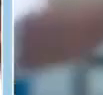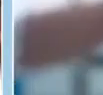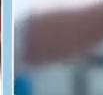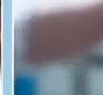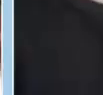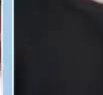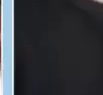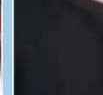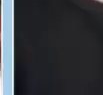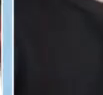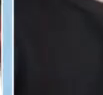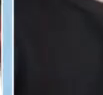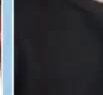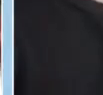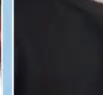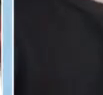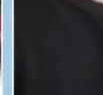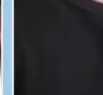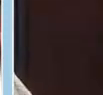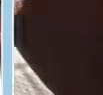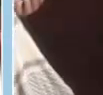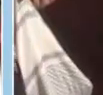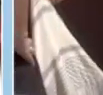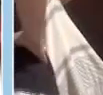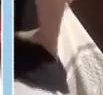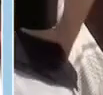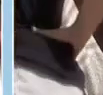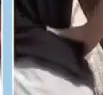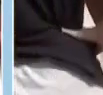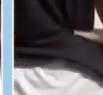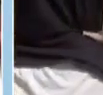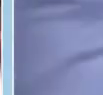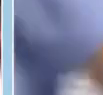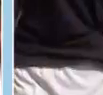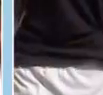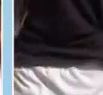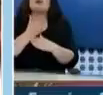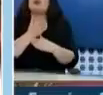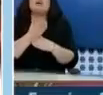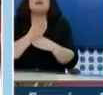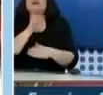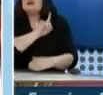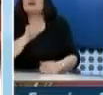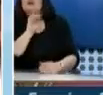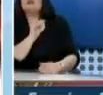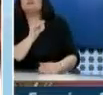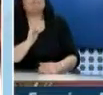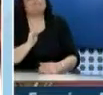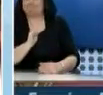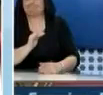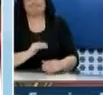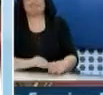Καταρχάς και ο συνάδελφος της Νέας Δημοκρατίας αλλά και συνολικά η Νέα Δημοκρατία προσπαθεί την